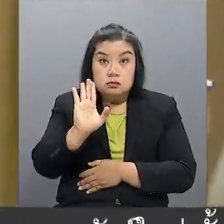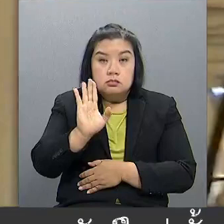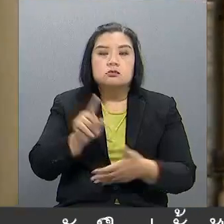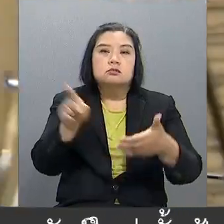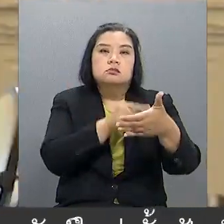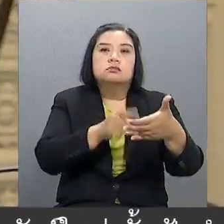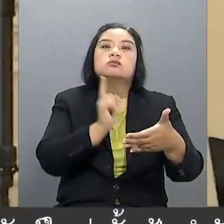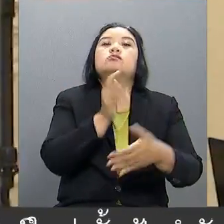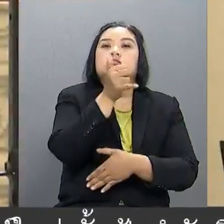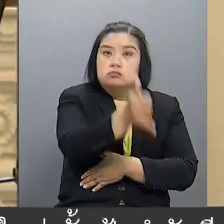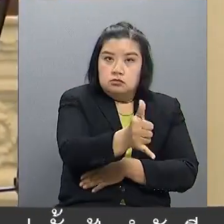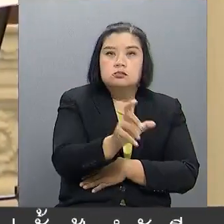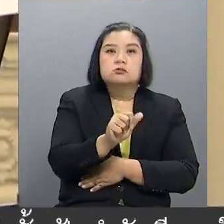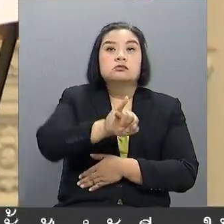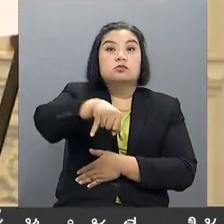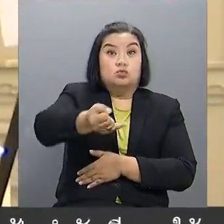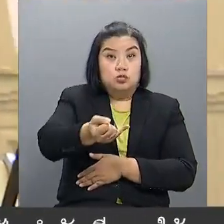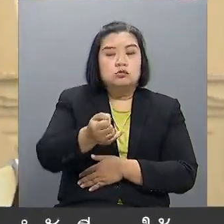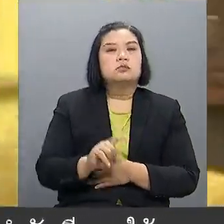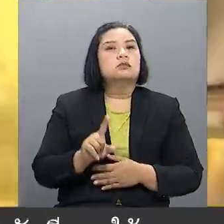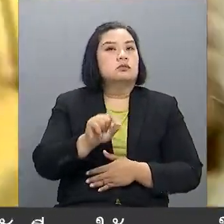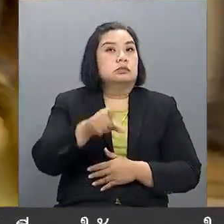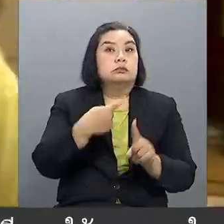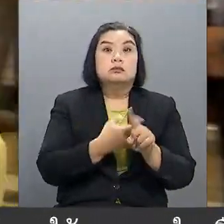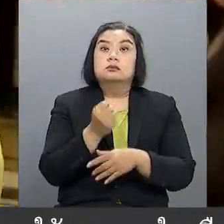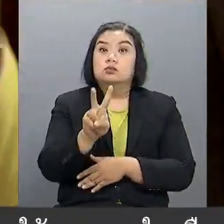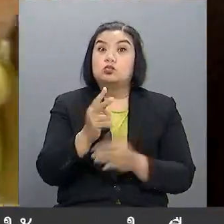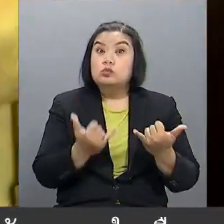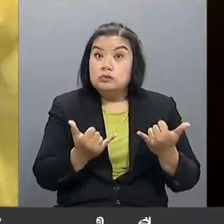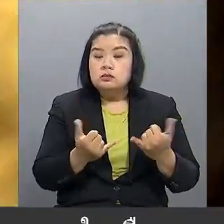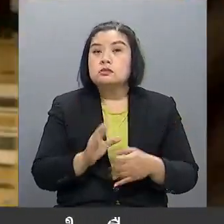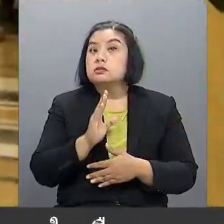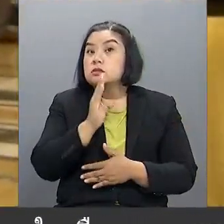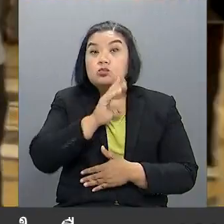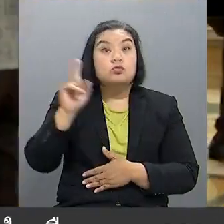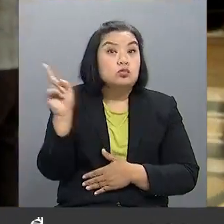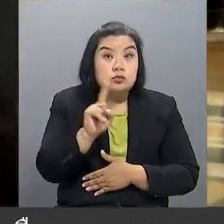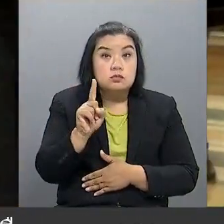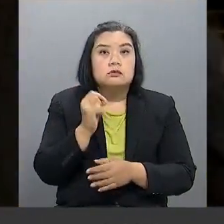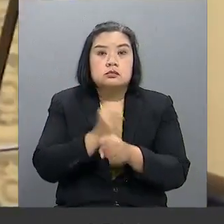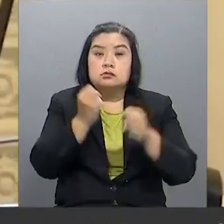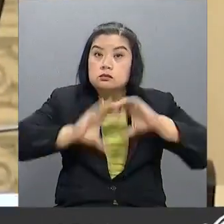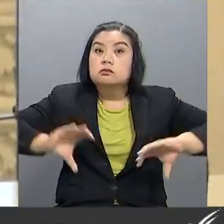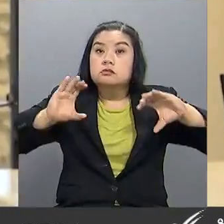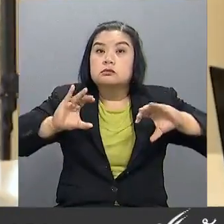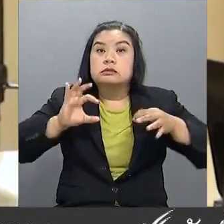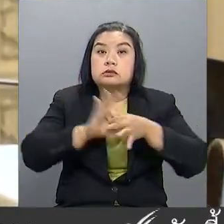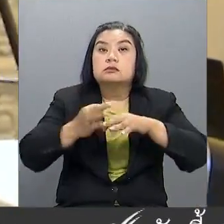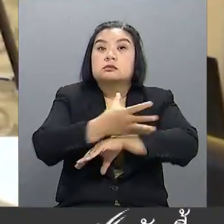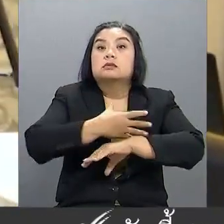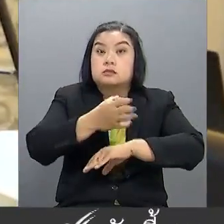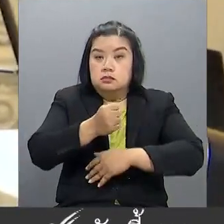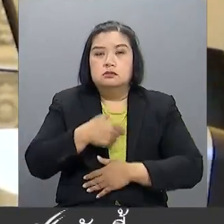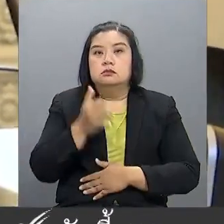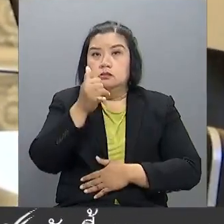บริหารส่วนจังหวัดในวันที่ 20ธันวาคมนี้หากรัฐมนตรีหรือว่าข้าราชการการเมืองคนใดไม่ไปเลือกตั้งก็จะ